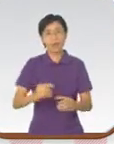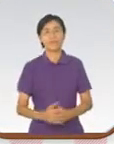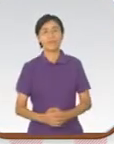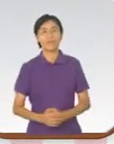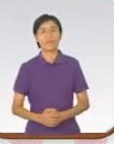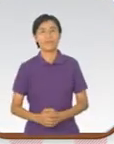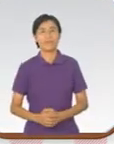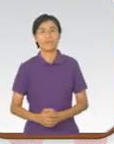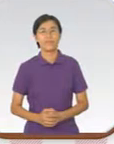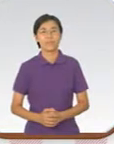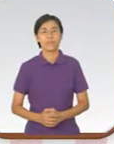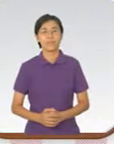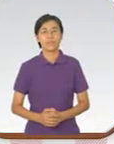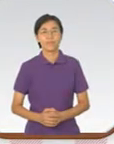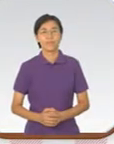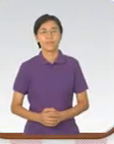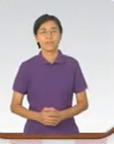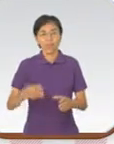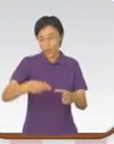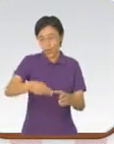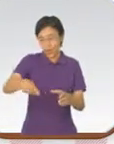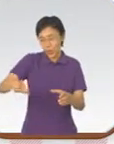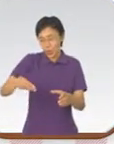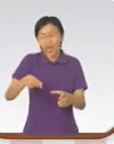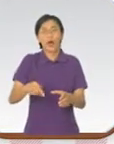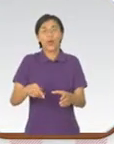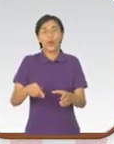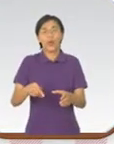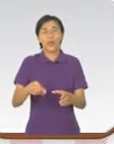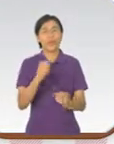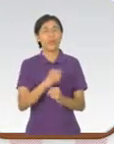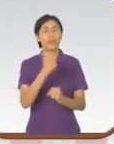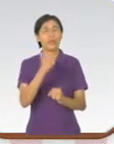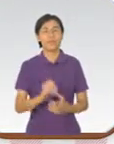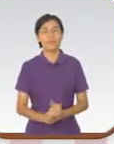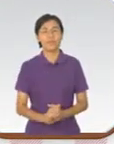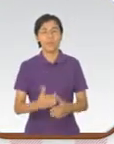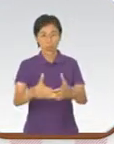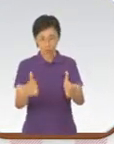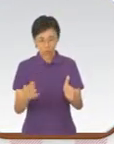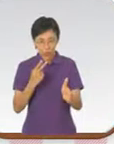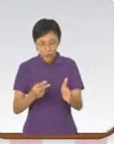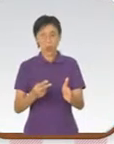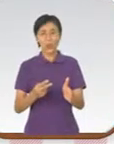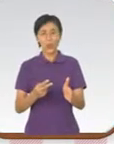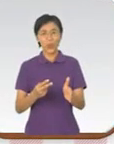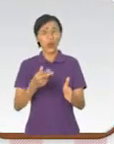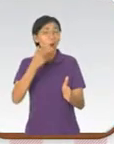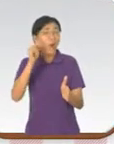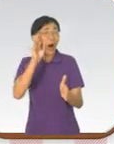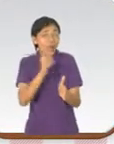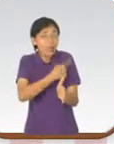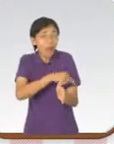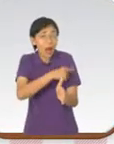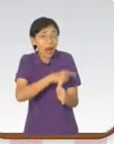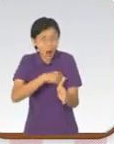นัดเลยใช่ไหมแบบนี ้ถ้าไม่จงใจอย่างเงี้ย อย่างเงี้ยแหละค่ะ มันก็จะดูแบบใบช็อกเยอะๆน่าทาน